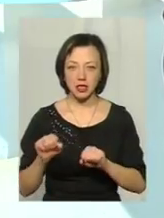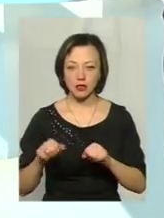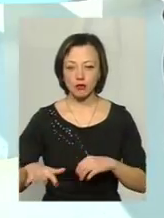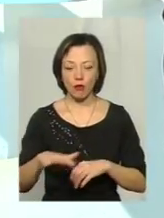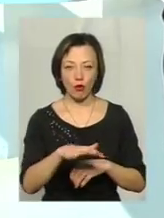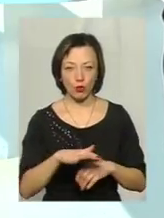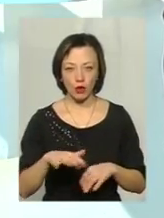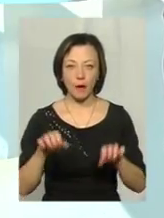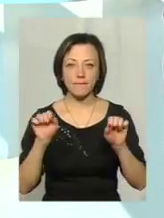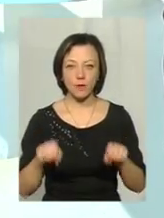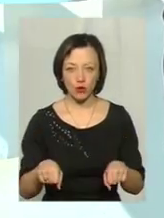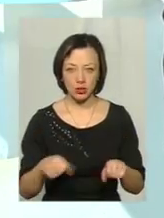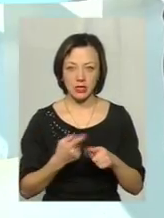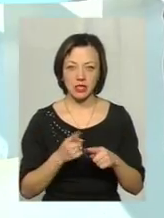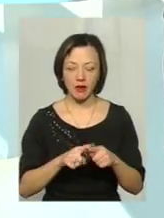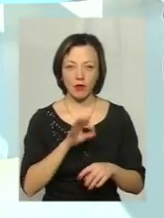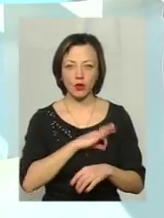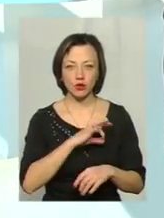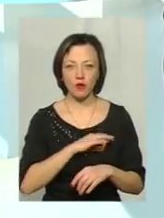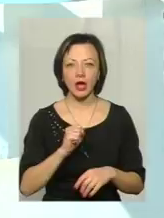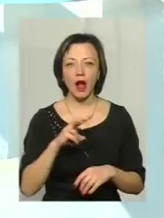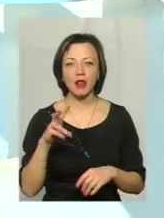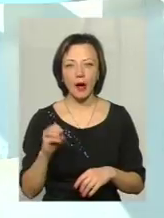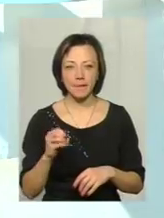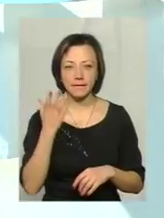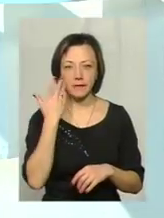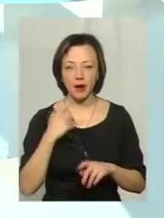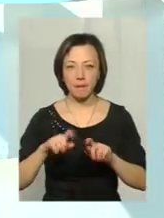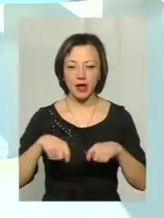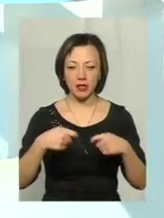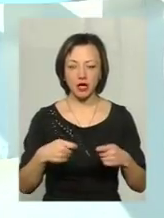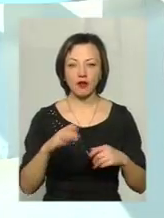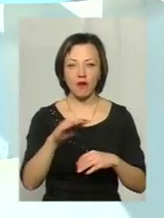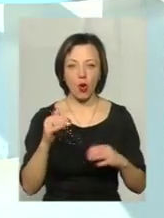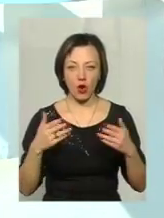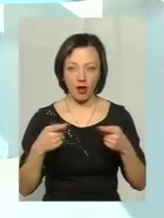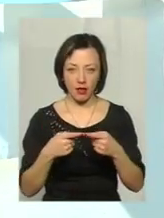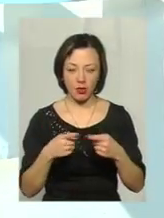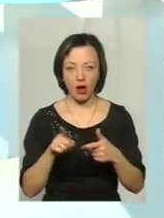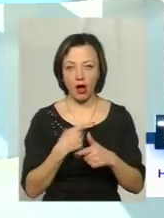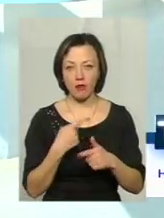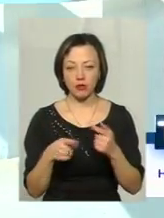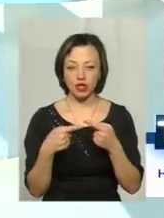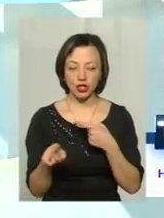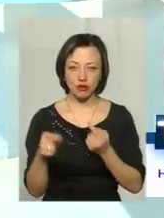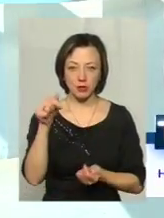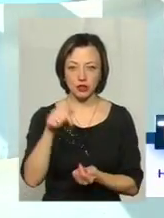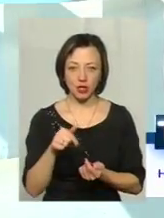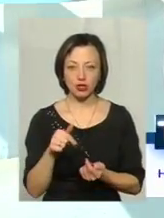От. Тобто можна це їх використовувати. Але при передачі в оренду або використанню їх за іншим